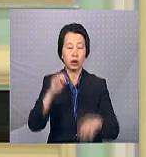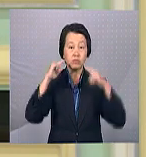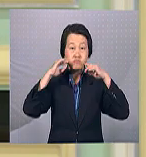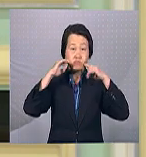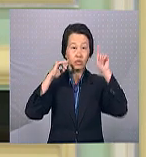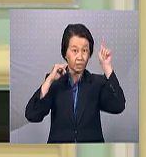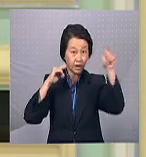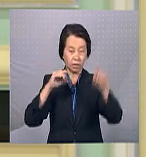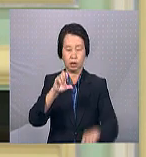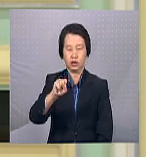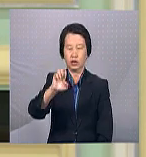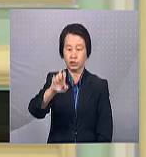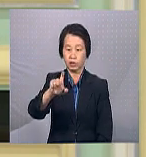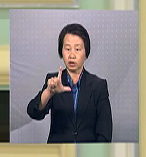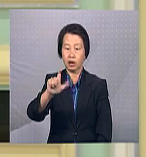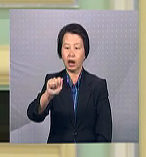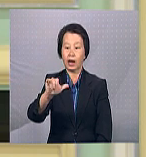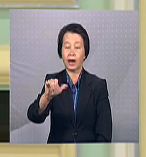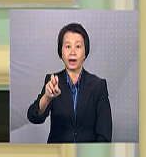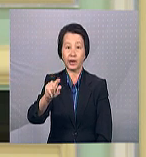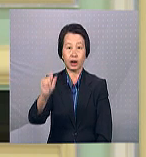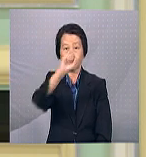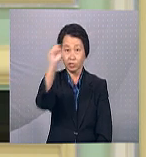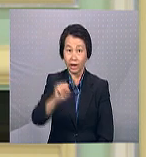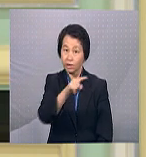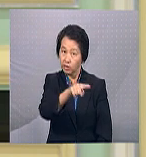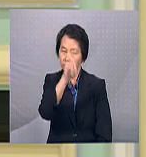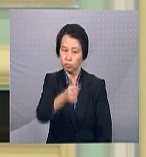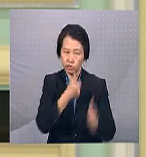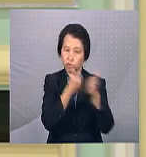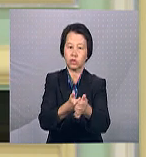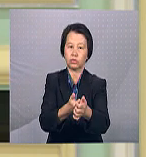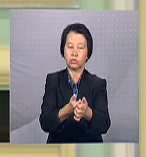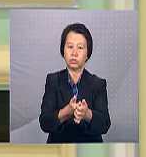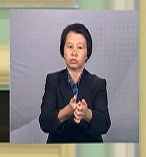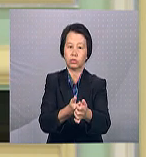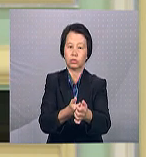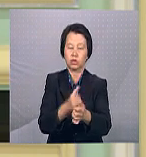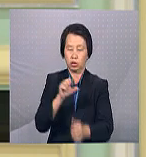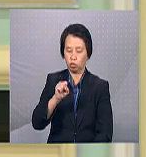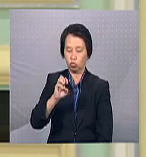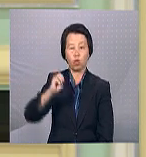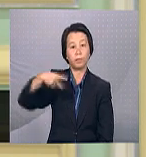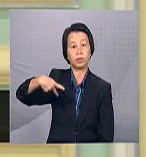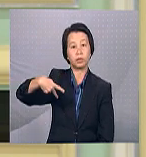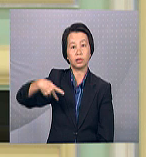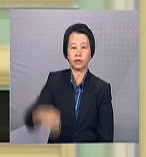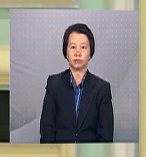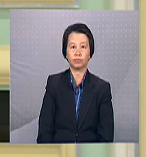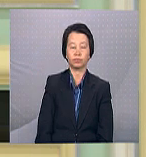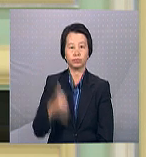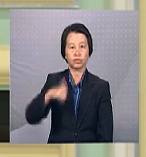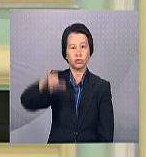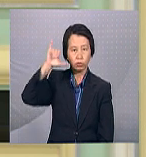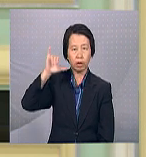mematuhi apa sahaja SOP yang dikeluarkan oleh pihak kerajaan. Semalam juga